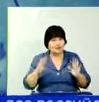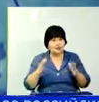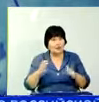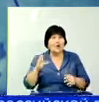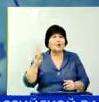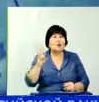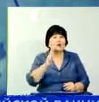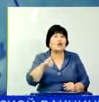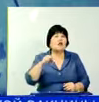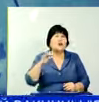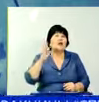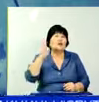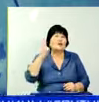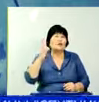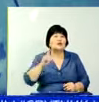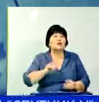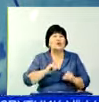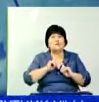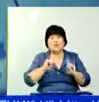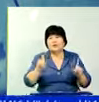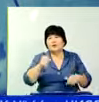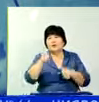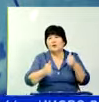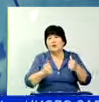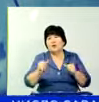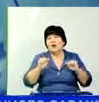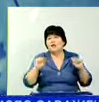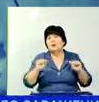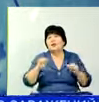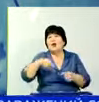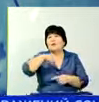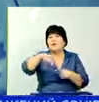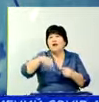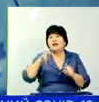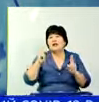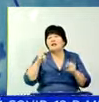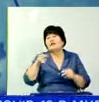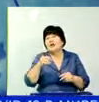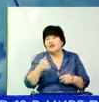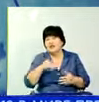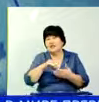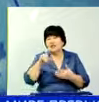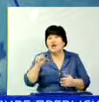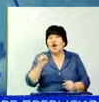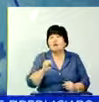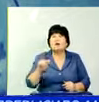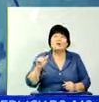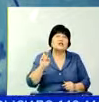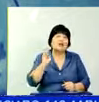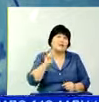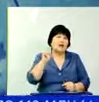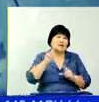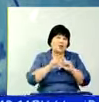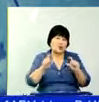В Нур-Султане в мае пройдет престижный международный конкурс по спортивным бальным танцам «Силквей». Наш корреспондент Амина Усенова